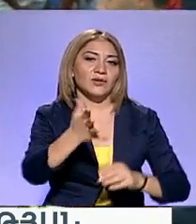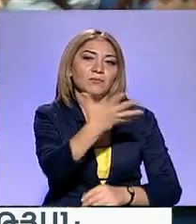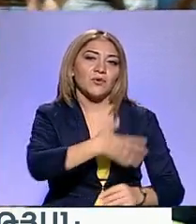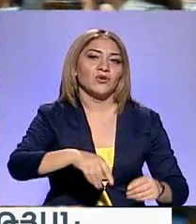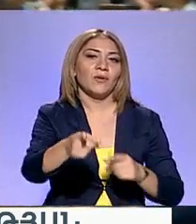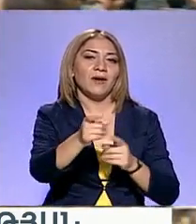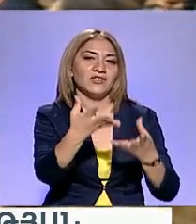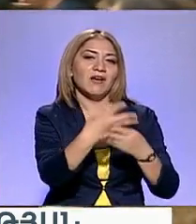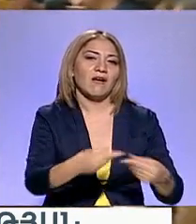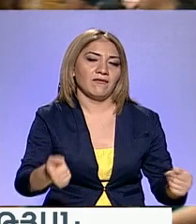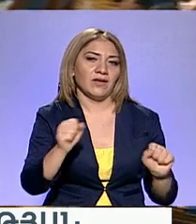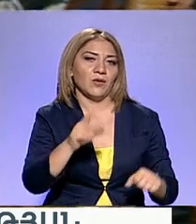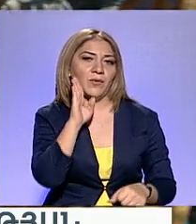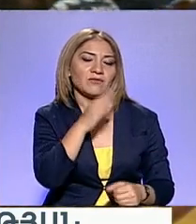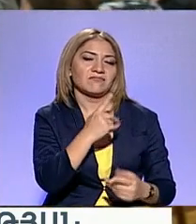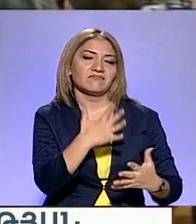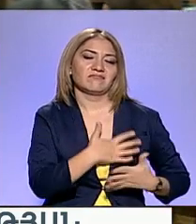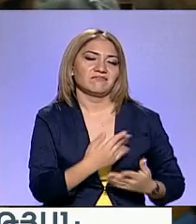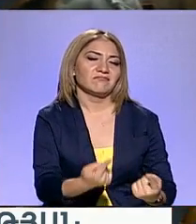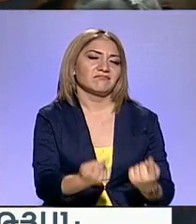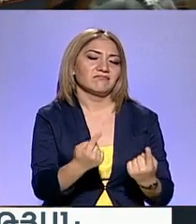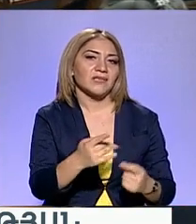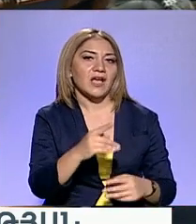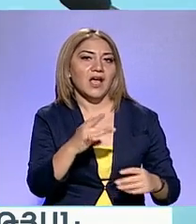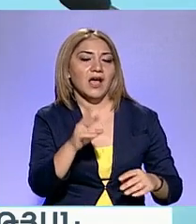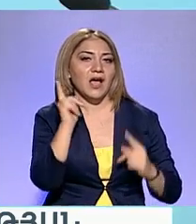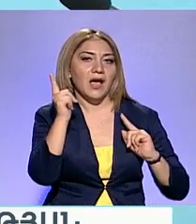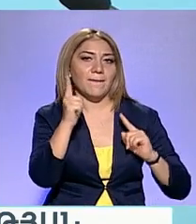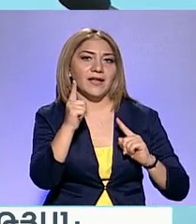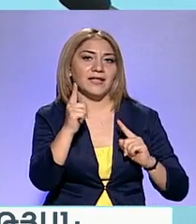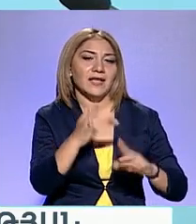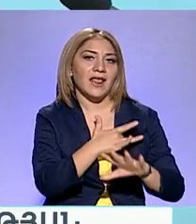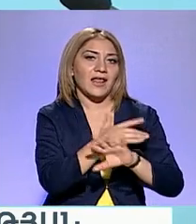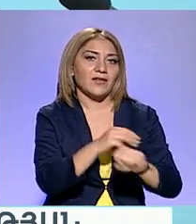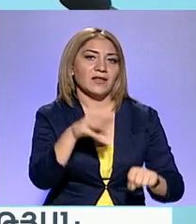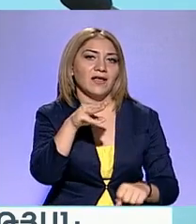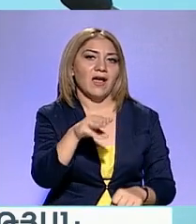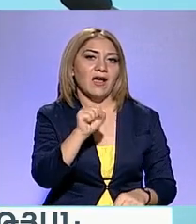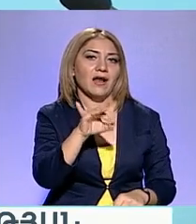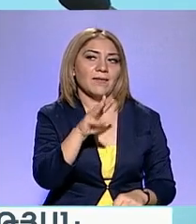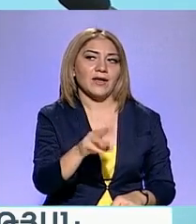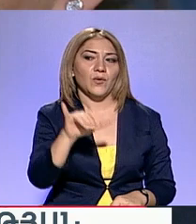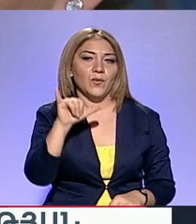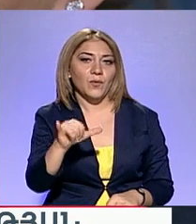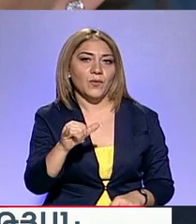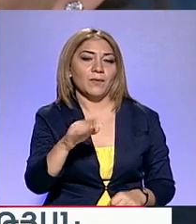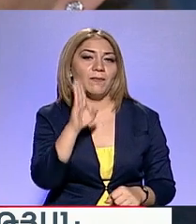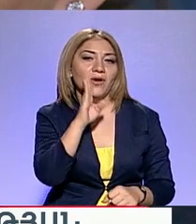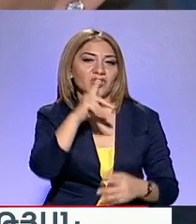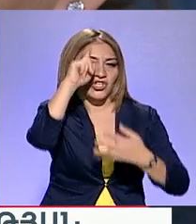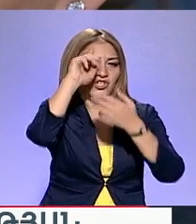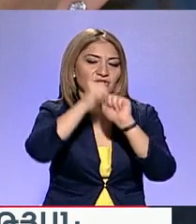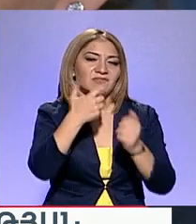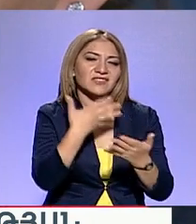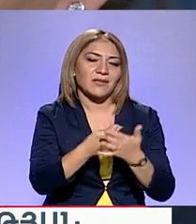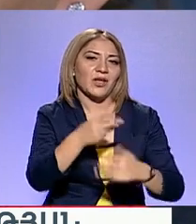բոլոր փամփուշտները։ Ապրիլի հերոսներից կապիտան Արմենա Կուրֆանյանի մայրը, տիկին Համեստը, հիշում է, Արմենակի երազանքներ իր սեփական